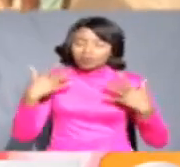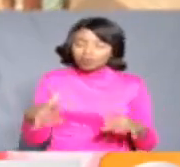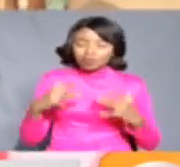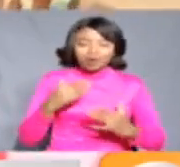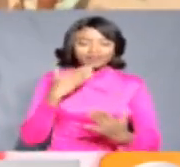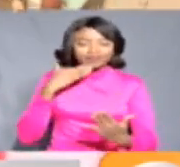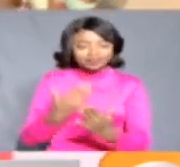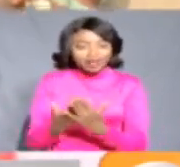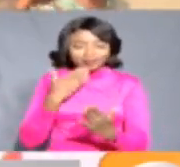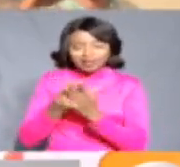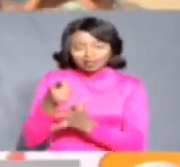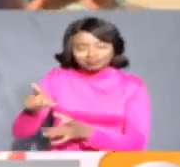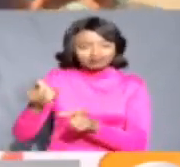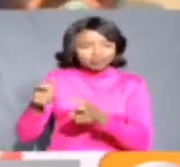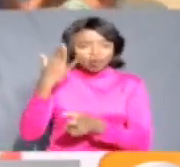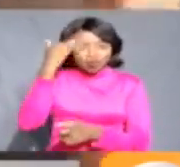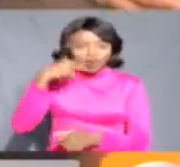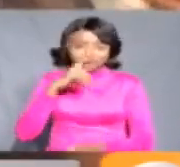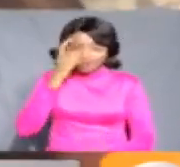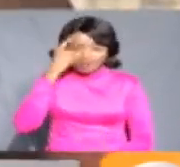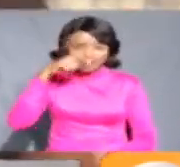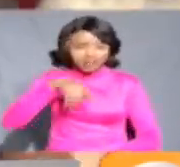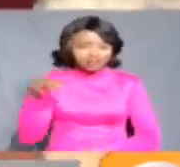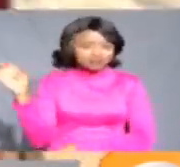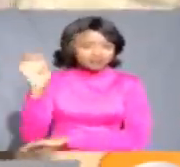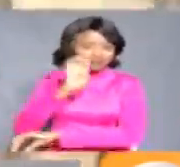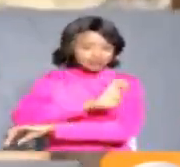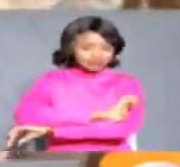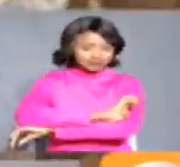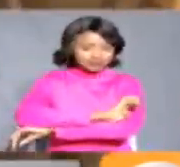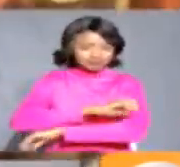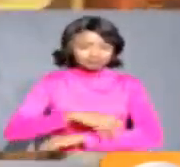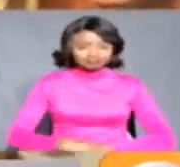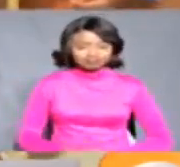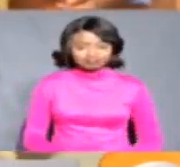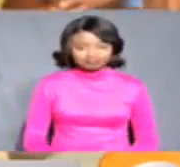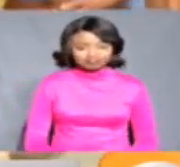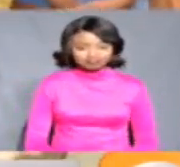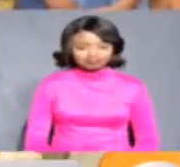kuwakumbuka siku kuu hii ya Pasaka. Yusuf Farah, Runinga ya Citizen.